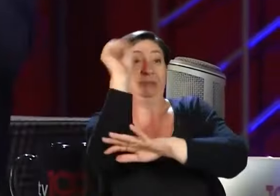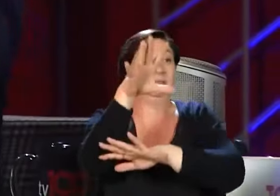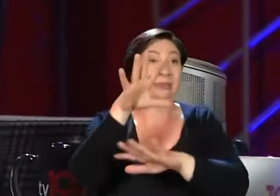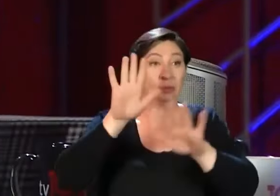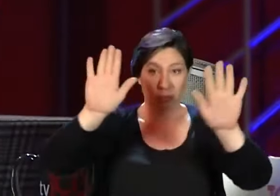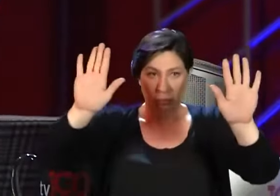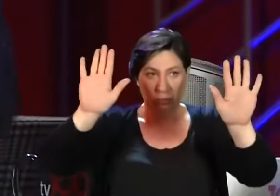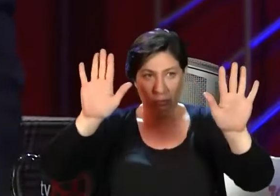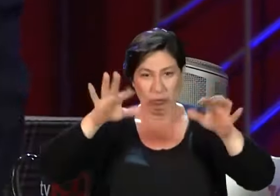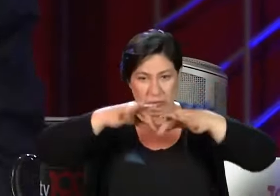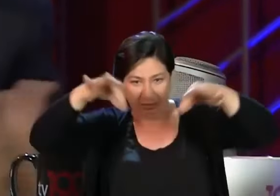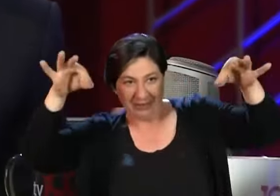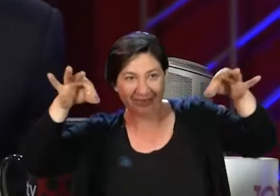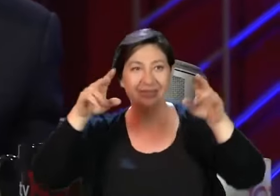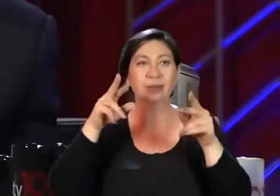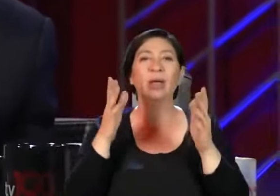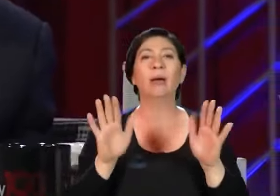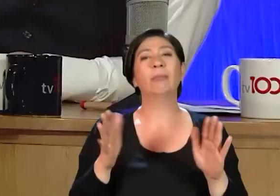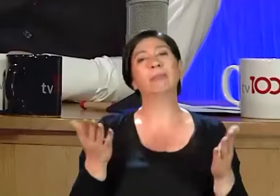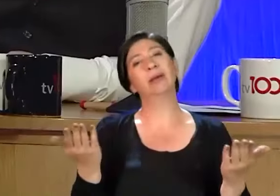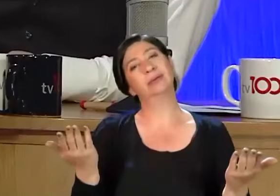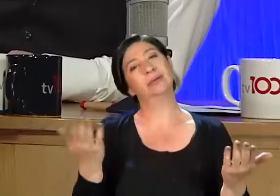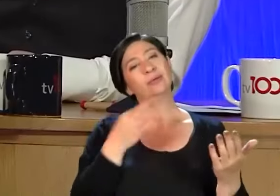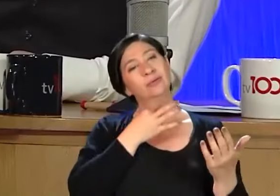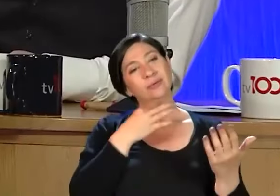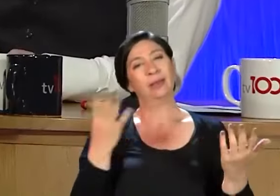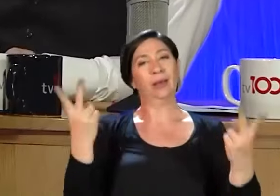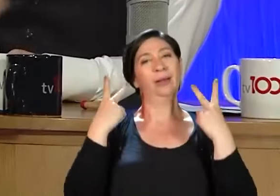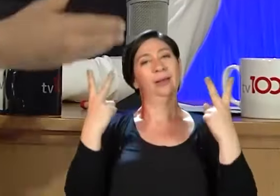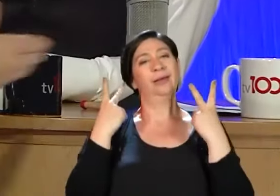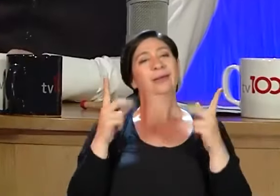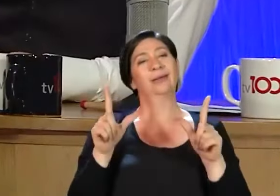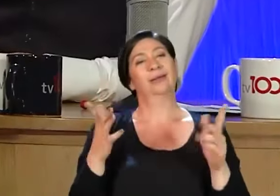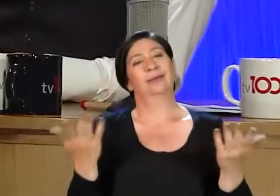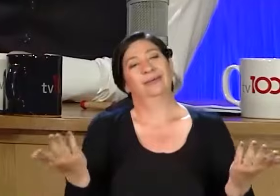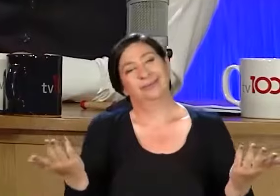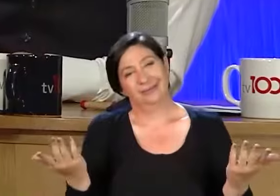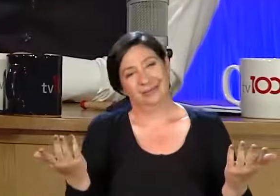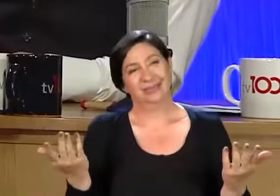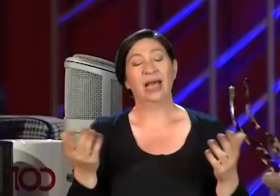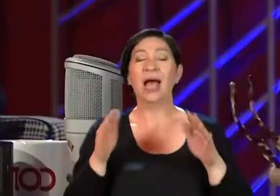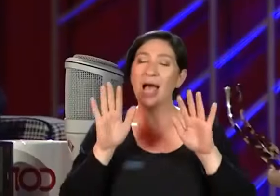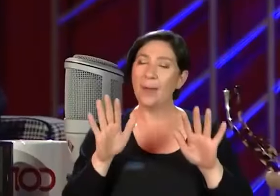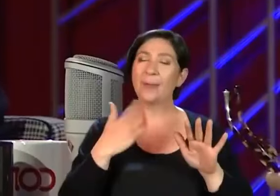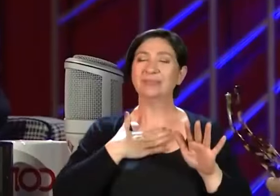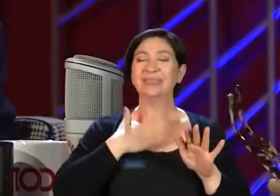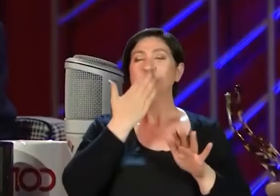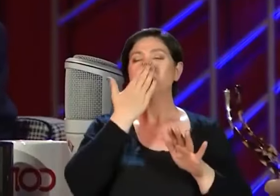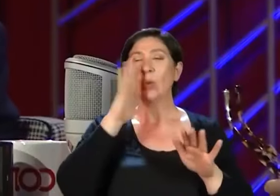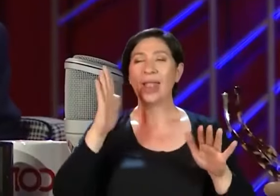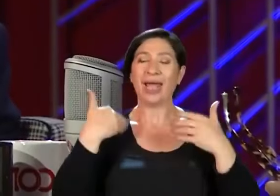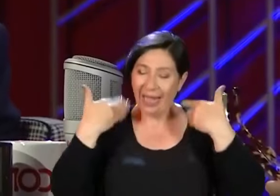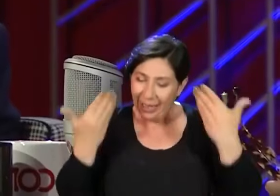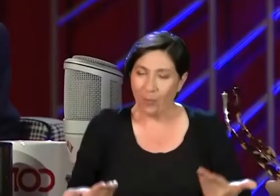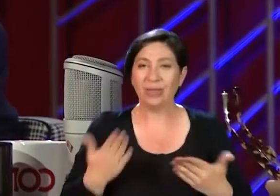atanlar, dur bakalım şimdi şunu göstereceğiz, yapmayın dedim Allah evet, aşkına. Gösteriler, yani, tabii, evet gösteriler, reklamcılar. Şovlar evet. Falan. Ama biz doğallığımızı kabul